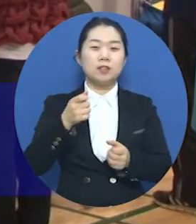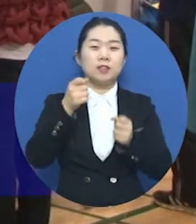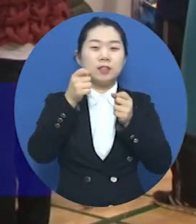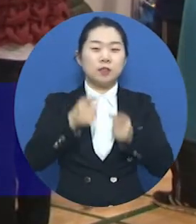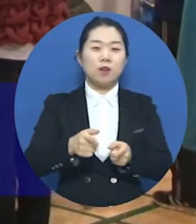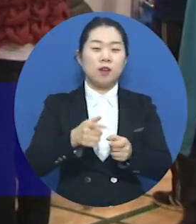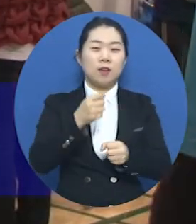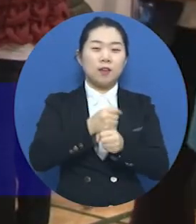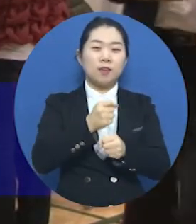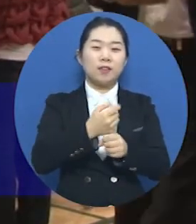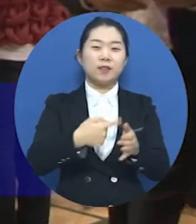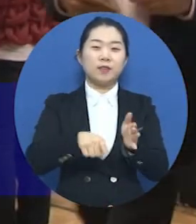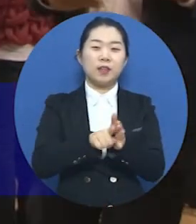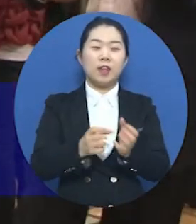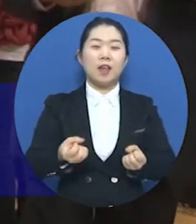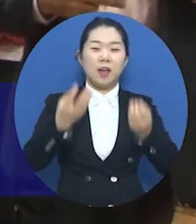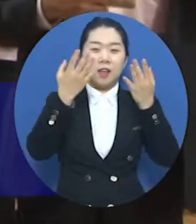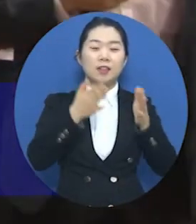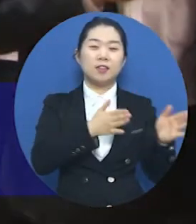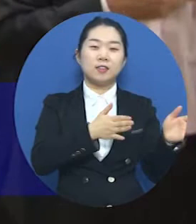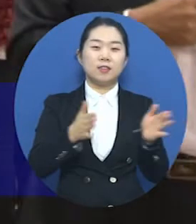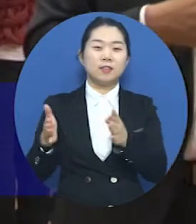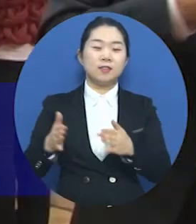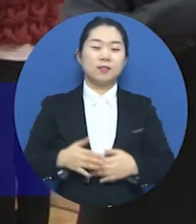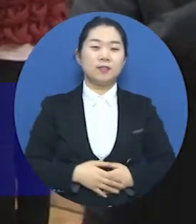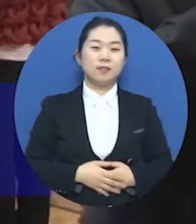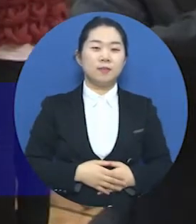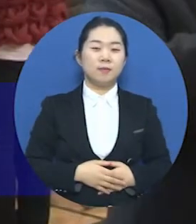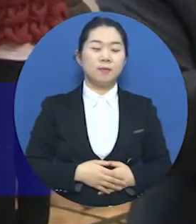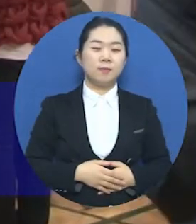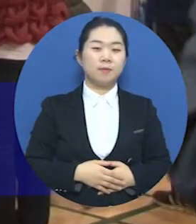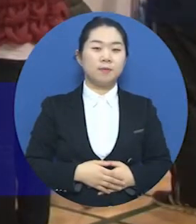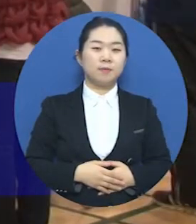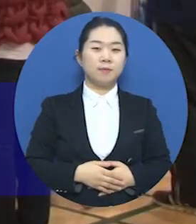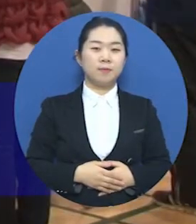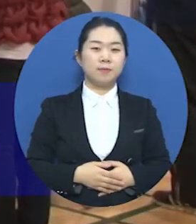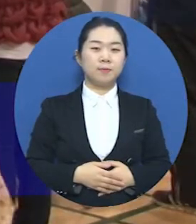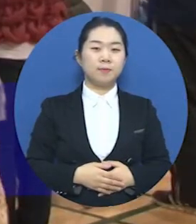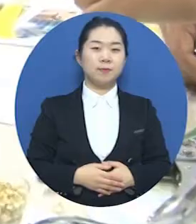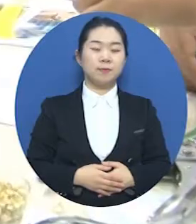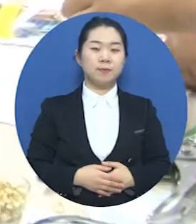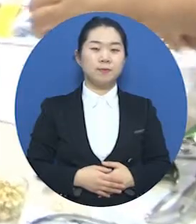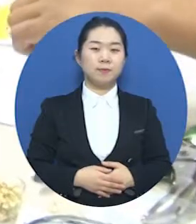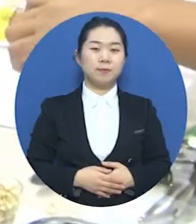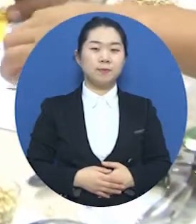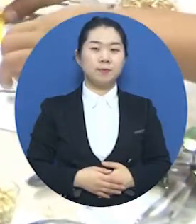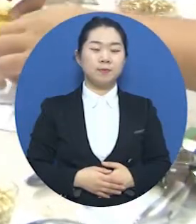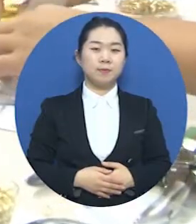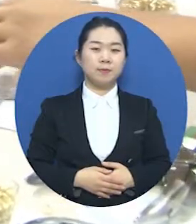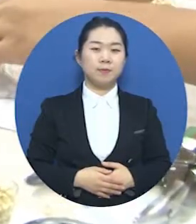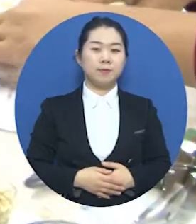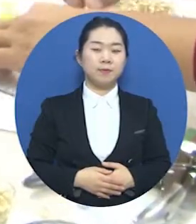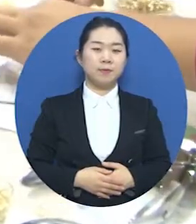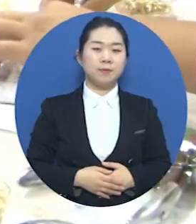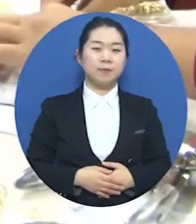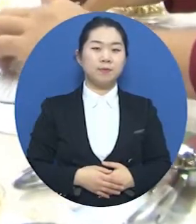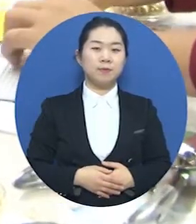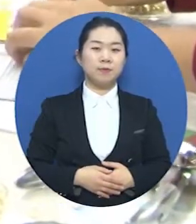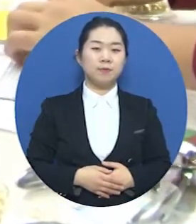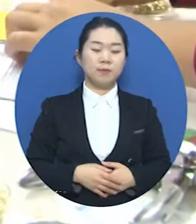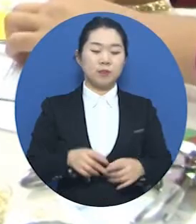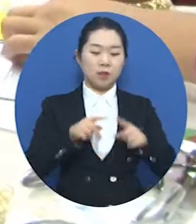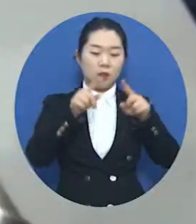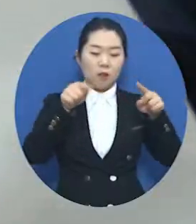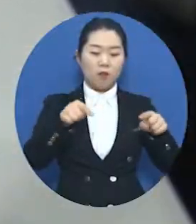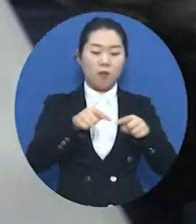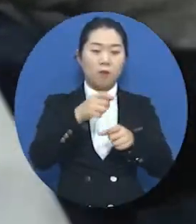수학의 발화점이 되는 그런 계기가 될 수 있도록 하는 취지에서 이 행사를 개최하게 되었습니다. 정다각형으로 만드는 수학